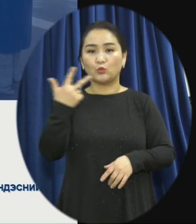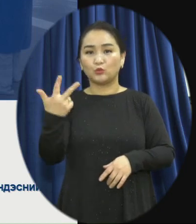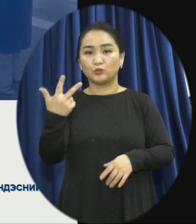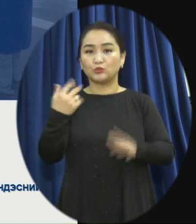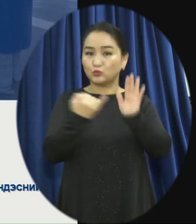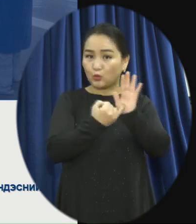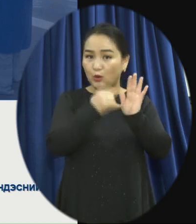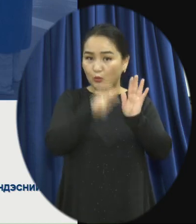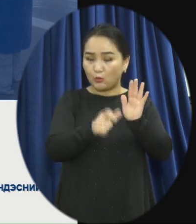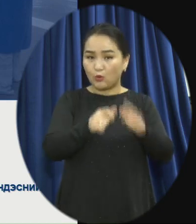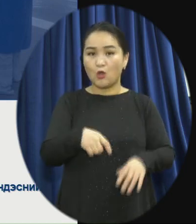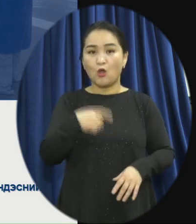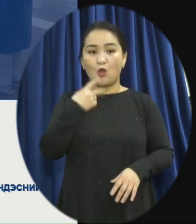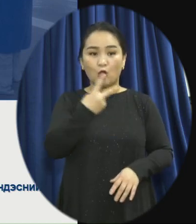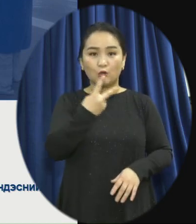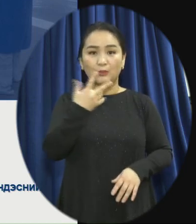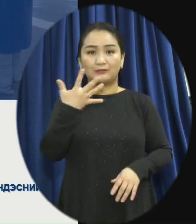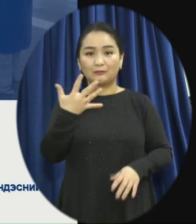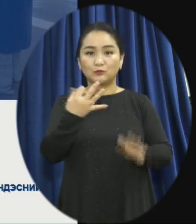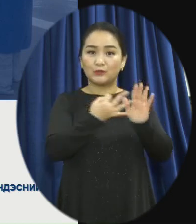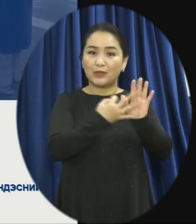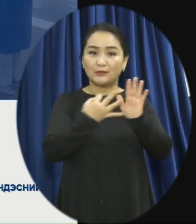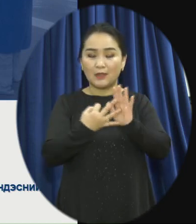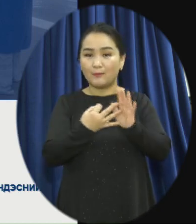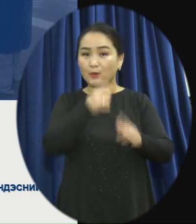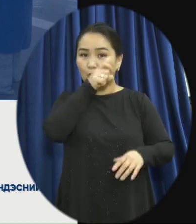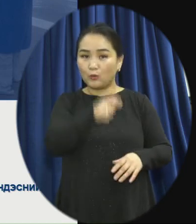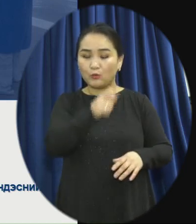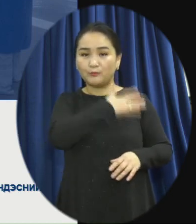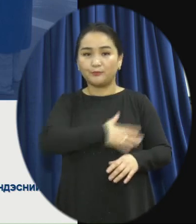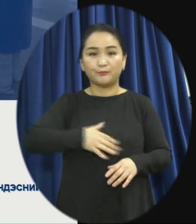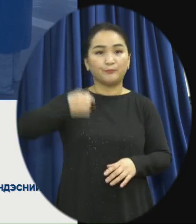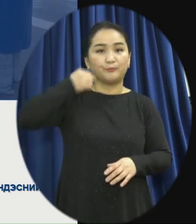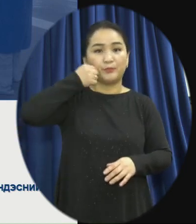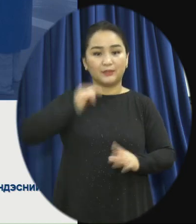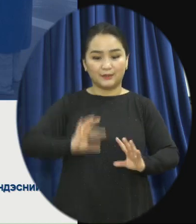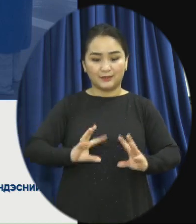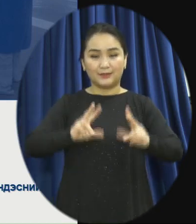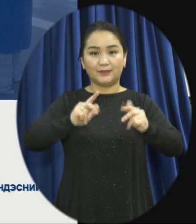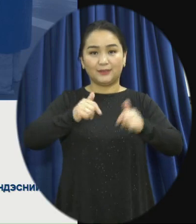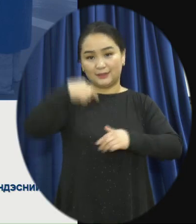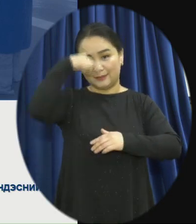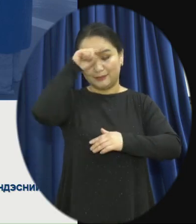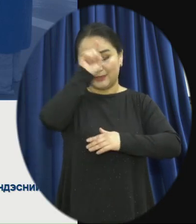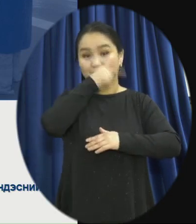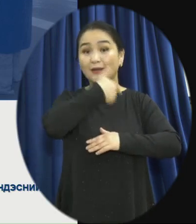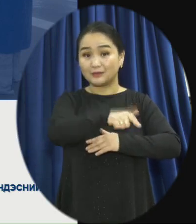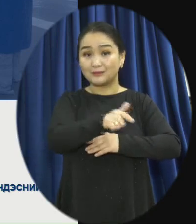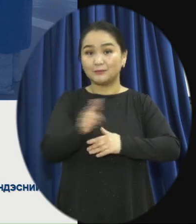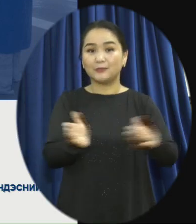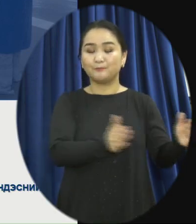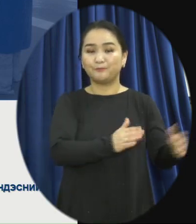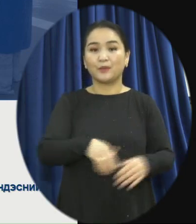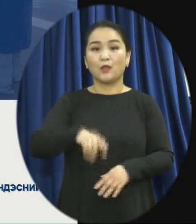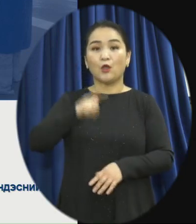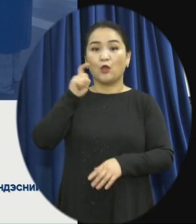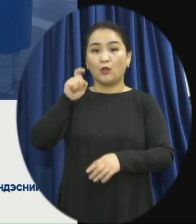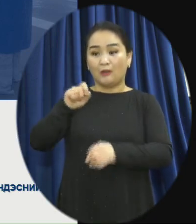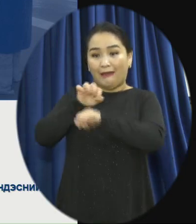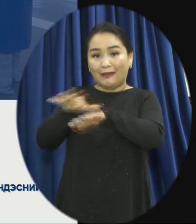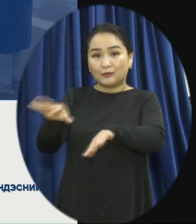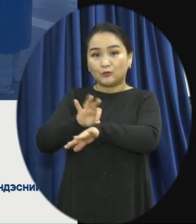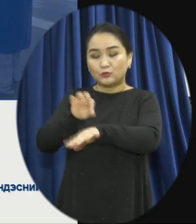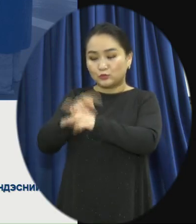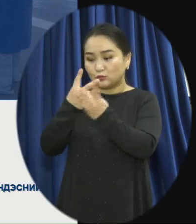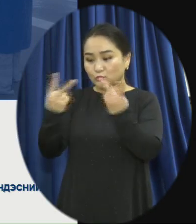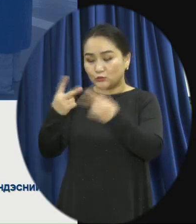3,336, үүнээс 2,588 буюу 77.5% нь эдгэрсэн байна. За халдвар түвшин судлалын үндэсний